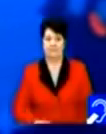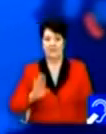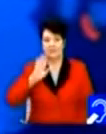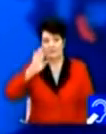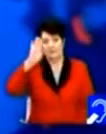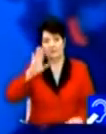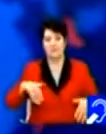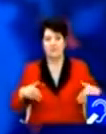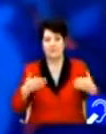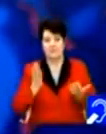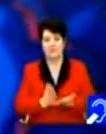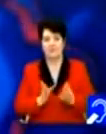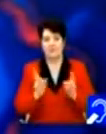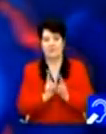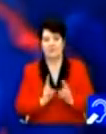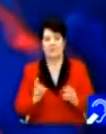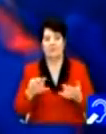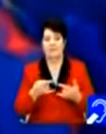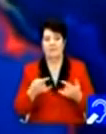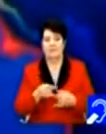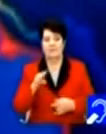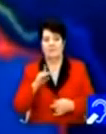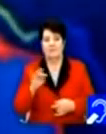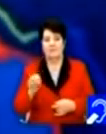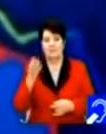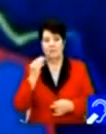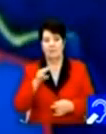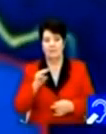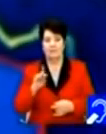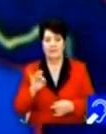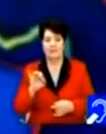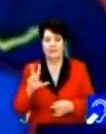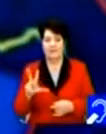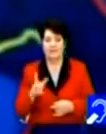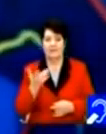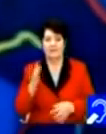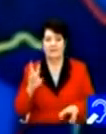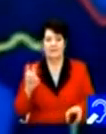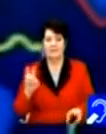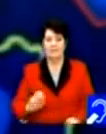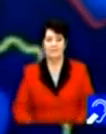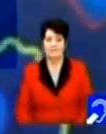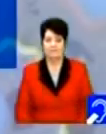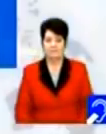Doamnelor, domnilor, bună seara și bine v-am regăsit la Telejurnal pe TVR Moldova și TVR3. Iată câteva titluri.